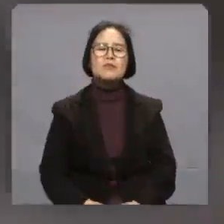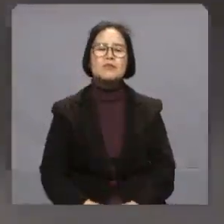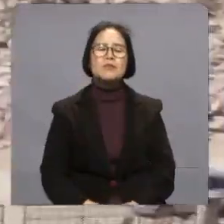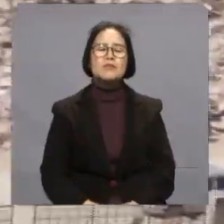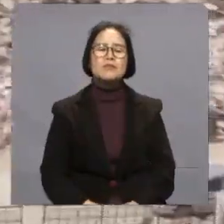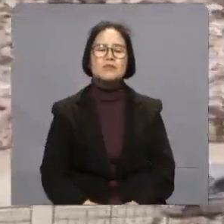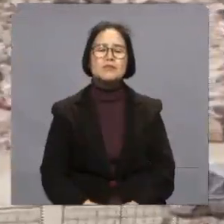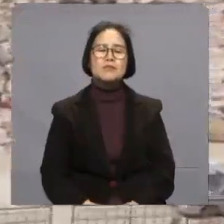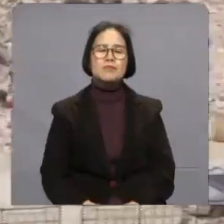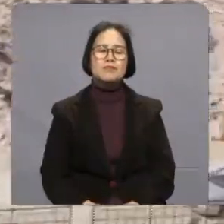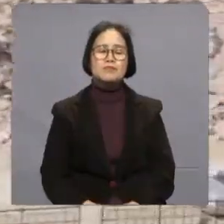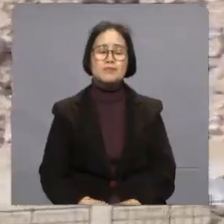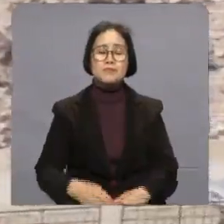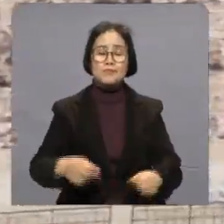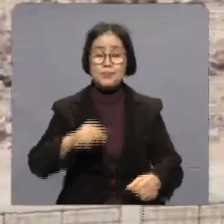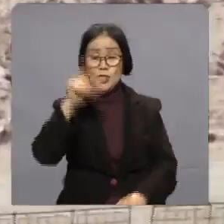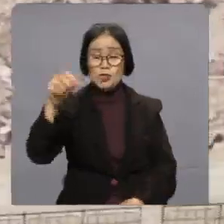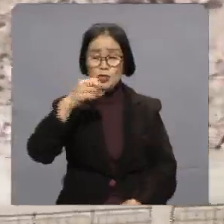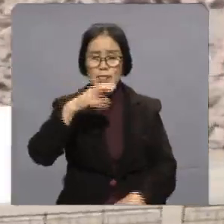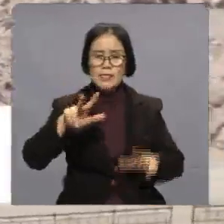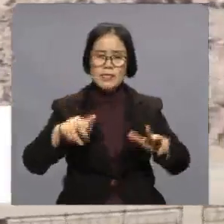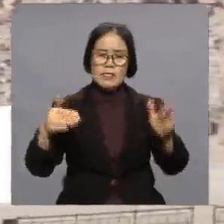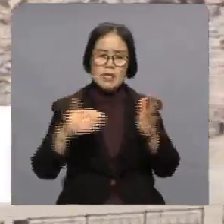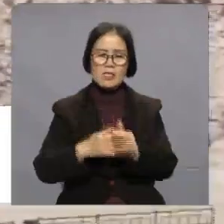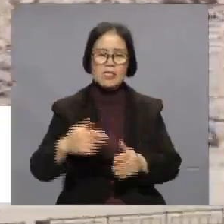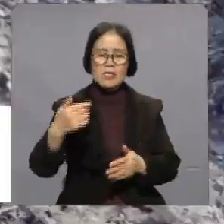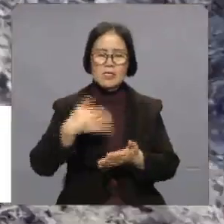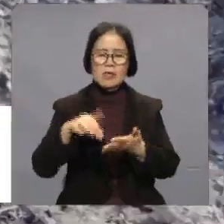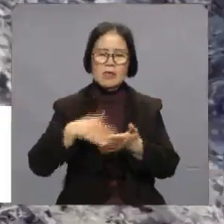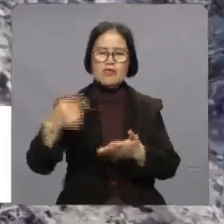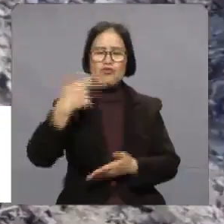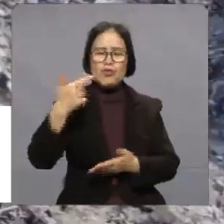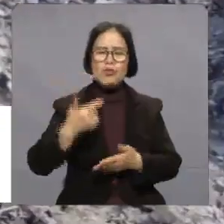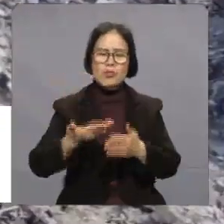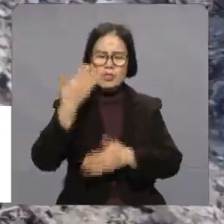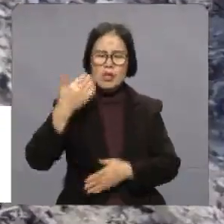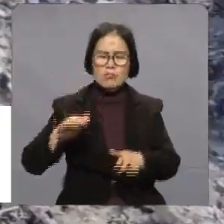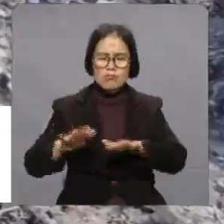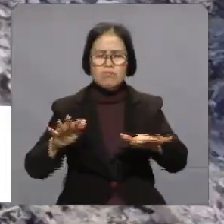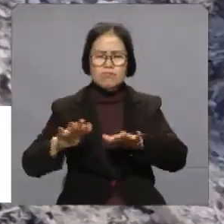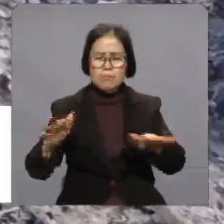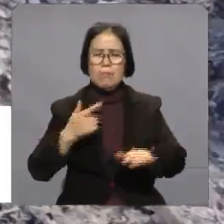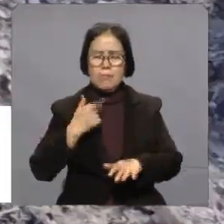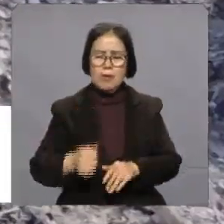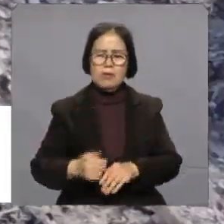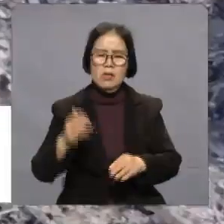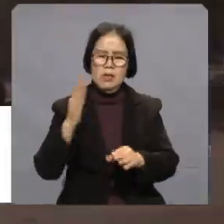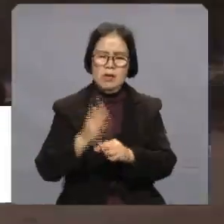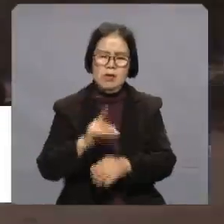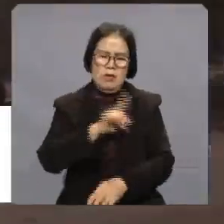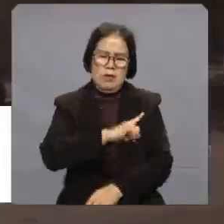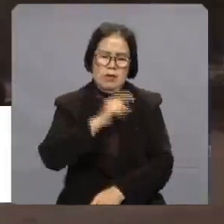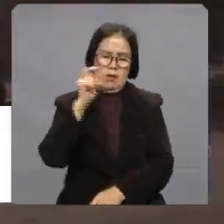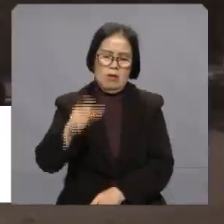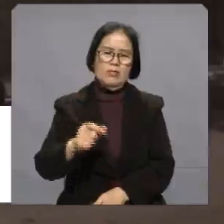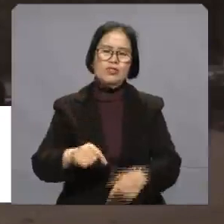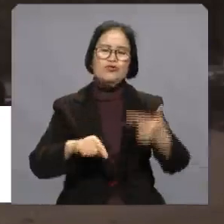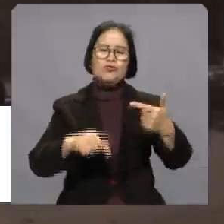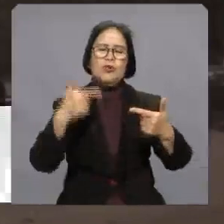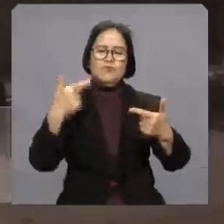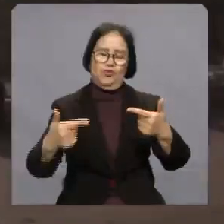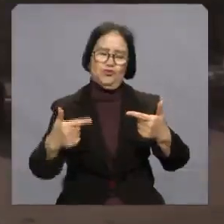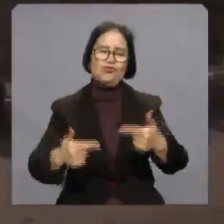전했습니다. 튀르키예에서는 지금까지 6천 번이 넘는 여진이 있었고 이들 중 가장 강력한 것은 규모